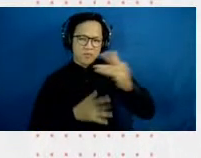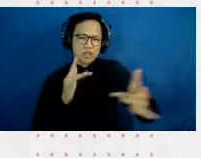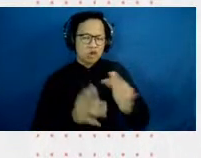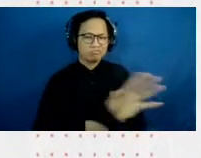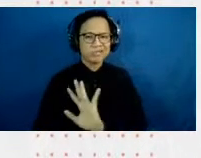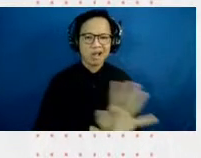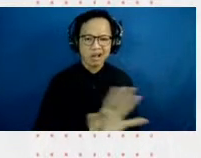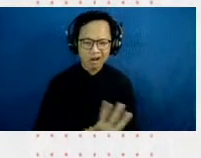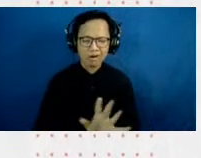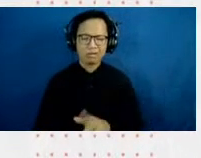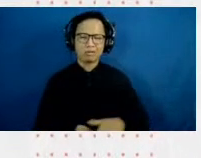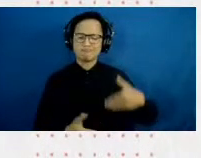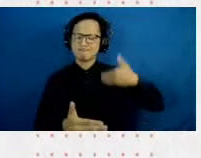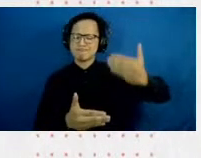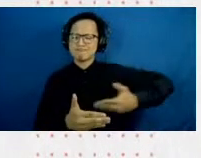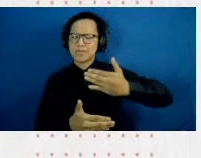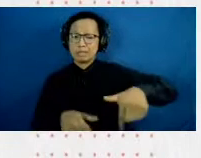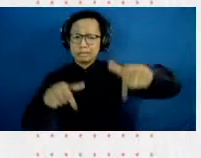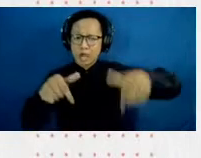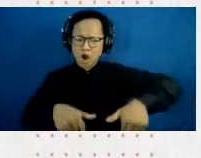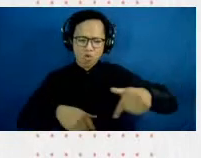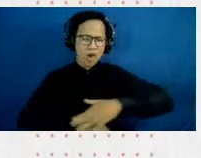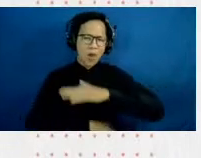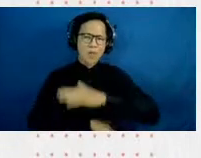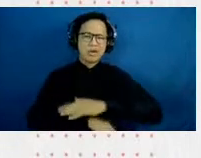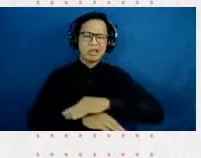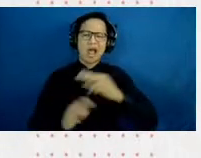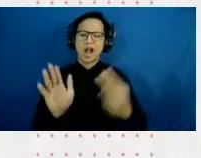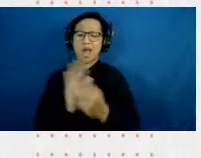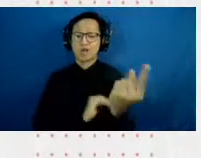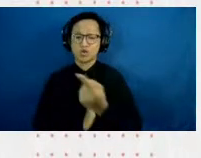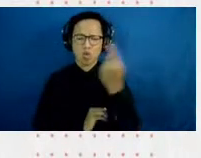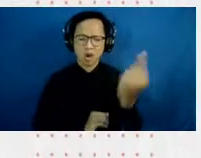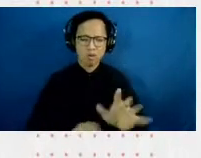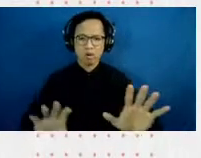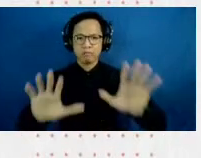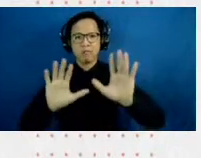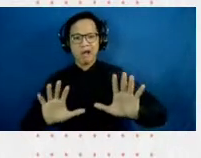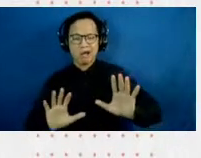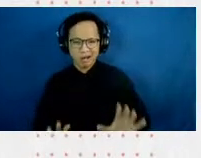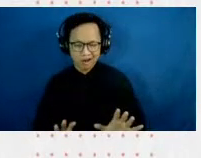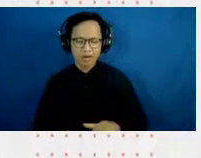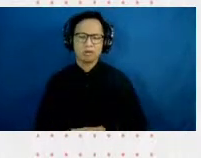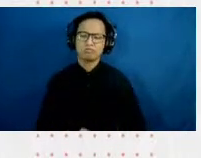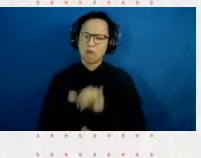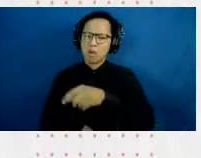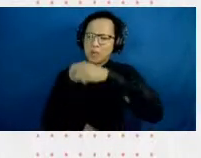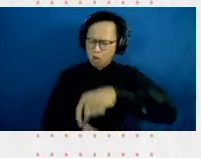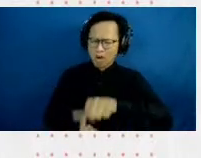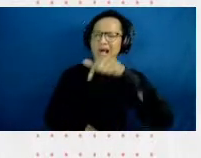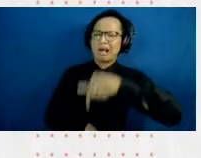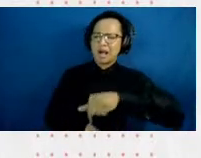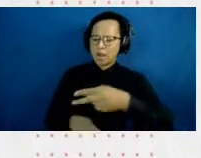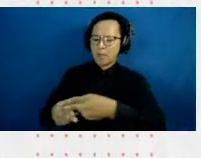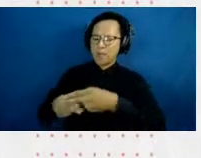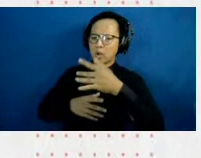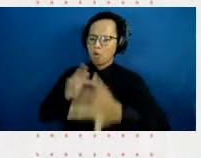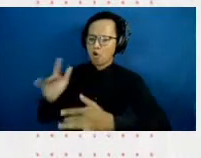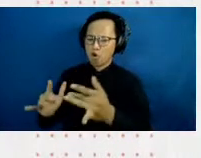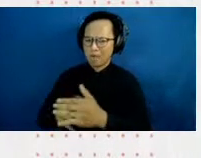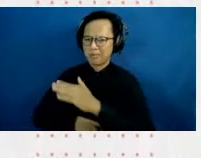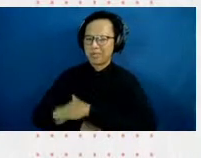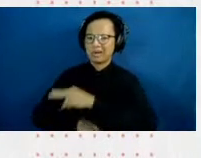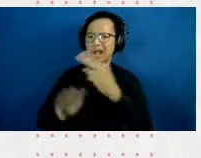bisa sampai sekarang jadi isu nasional ya Kak yang dibahas juga. Okay. Ya benar, jadi itu sudah jadi isu nasional yang dibayar. Dan bahkan Ketua